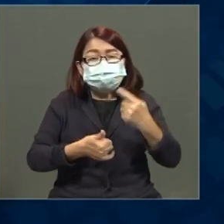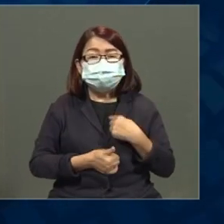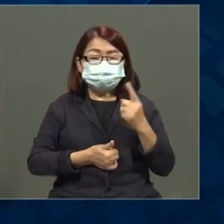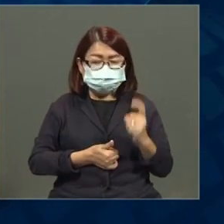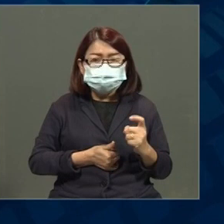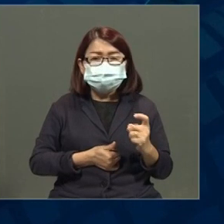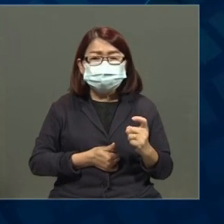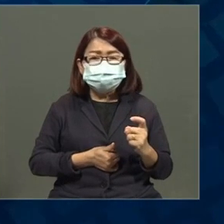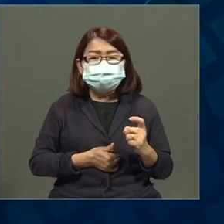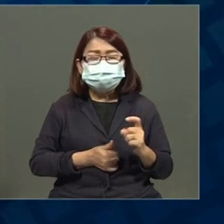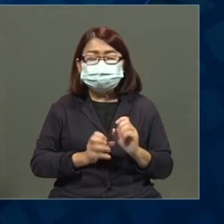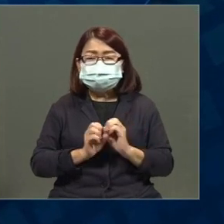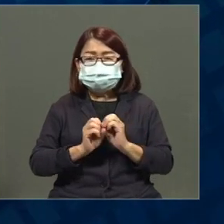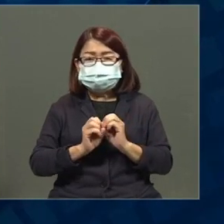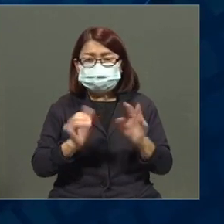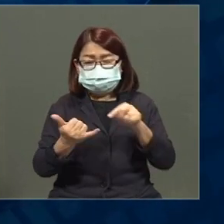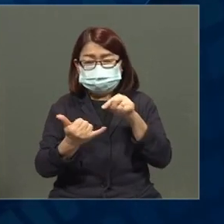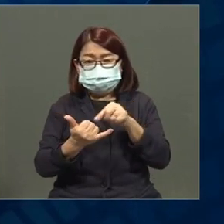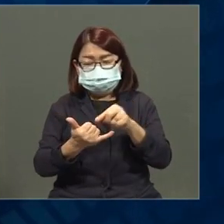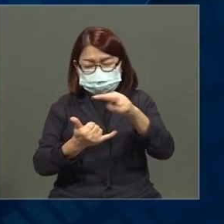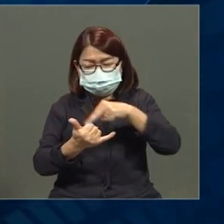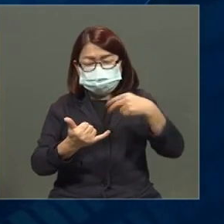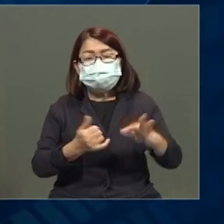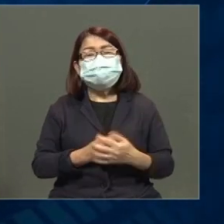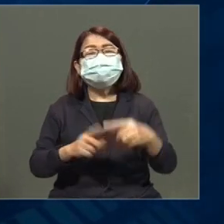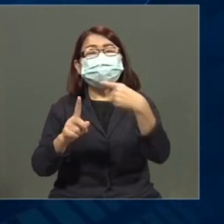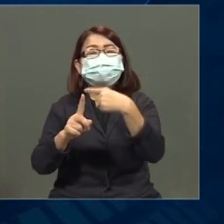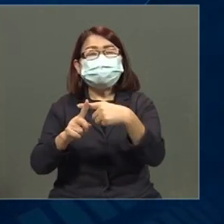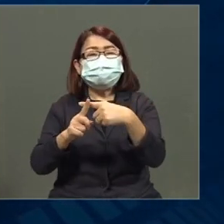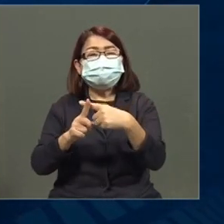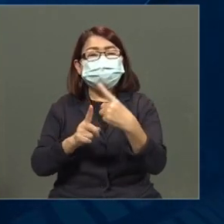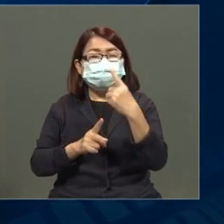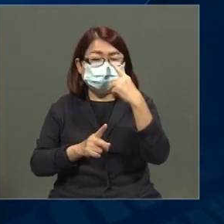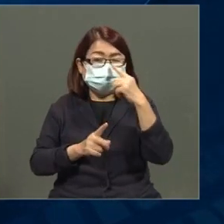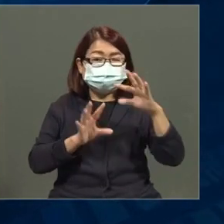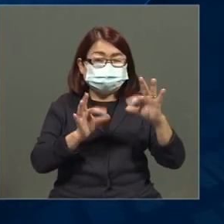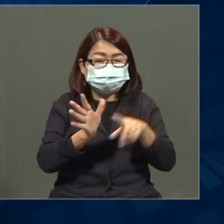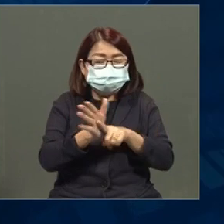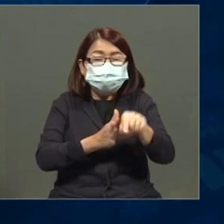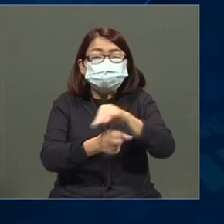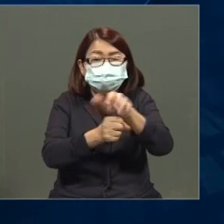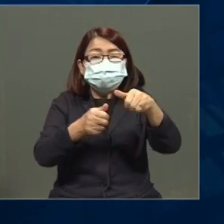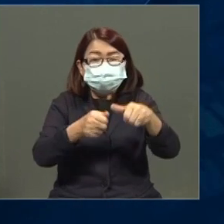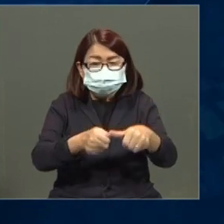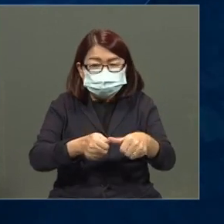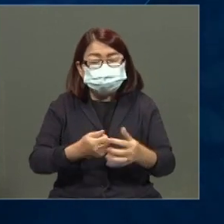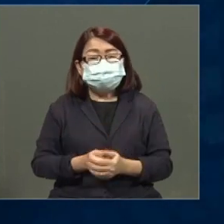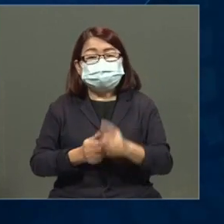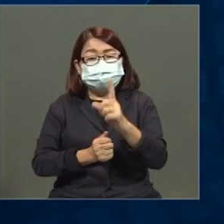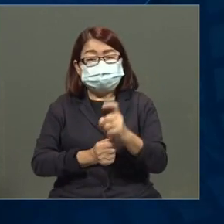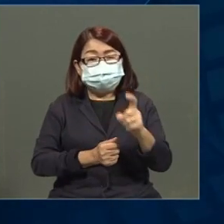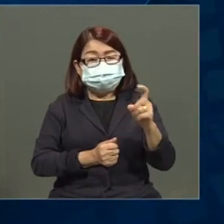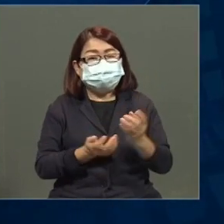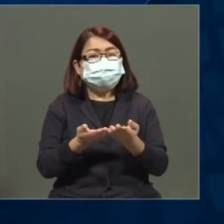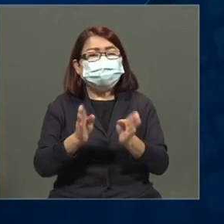ได้ตรวจการยืนยันว่ามีโควิดเป็นบวกนะคะอย่างไรก็ตามก็ขอแสดงความเสียใจกับผู้ป่วยและ